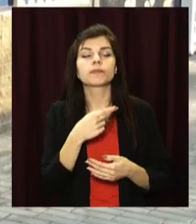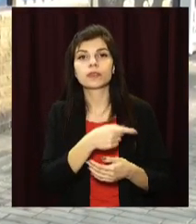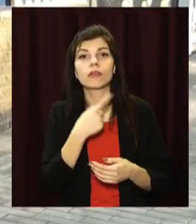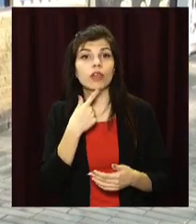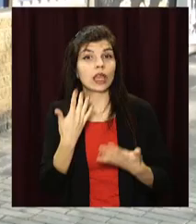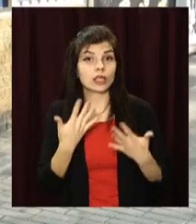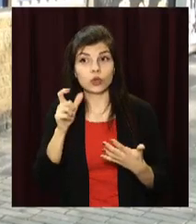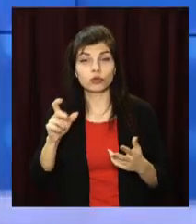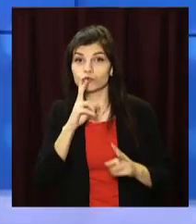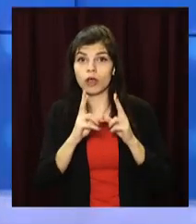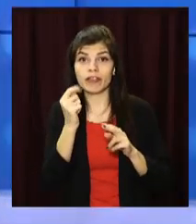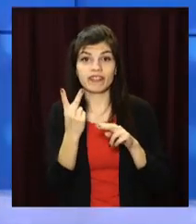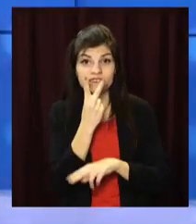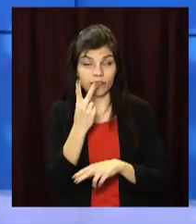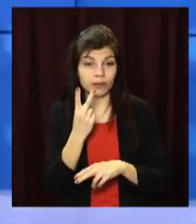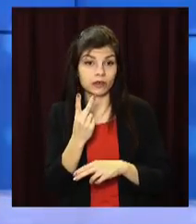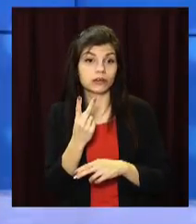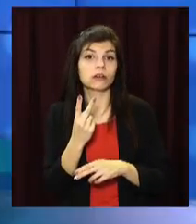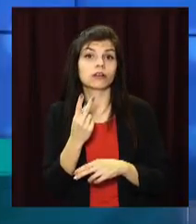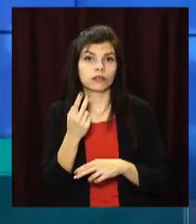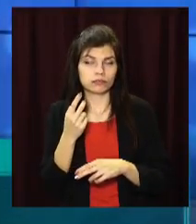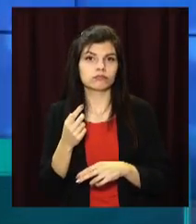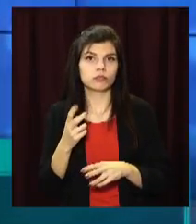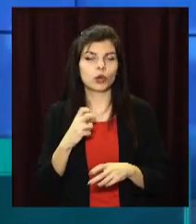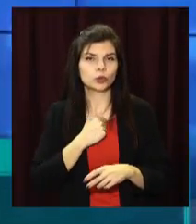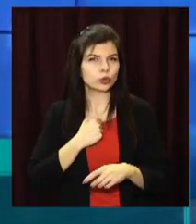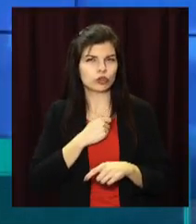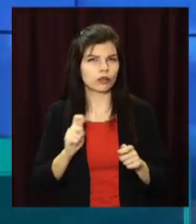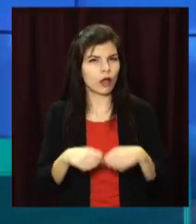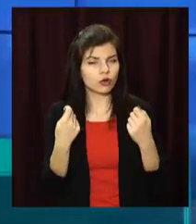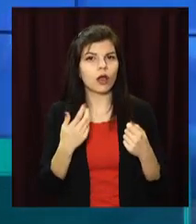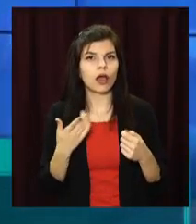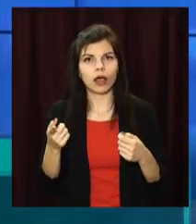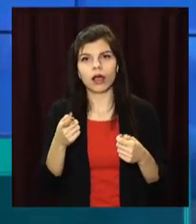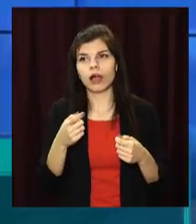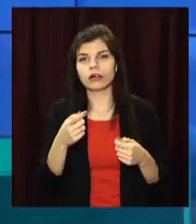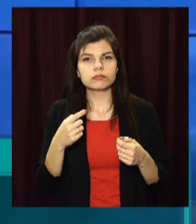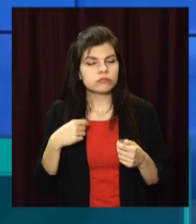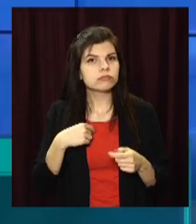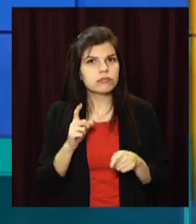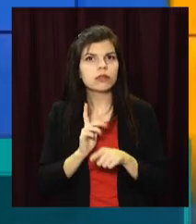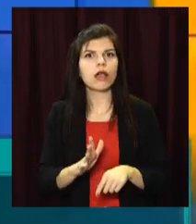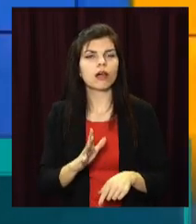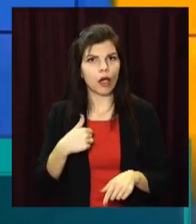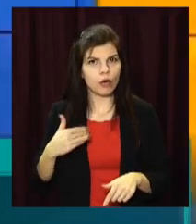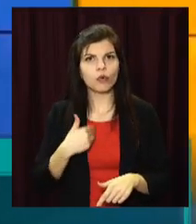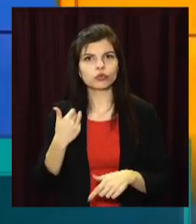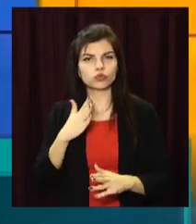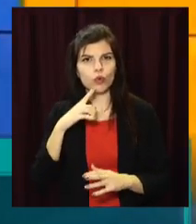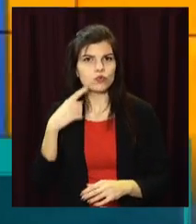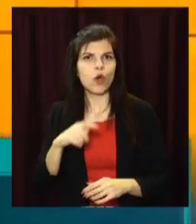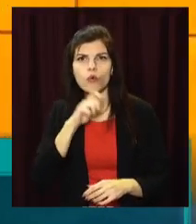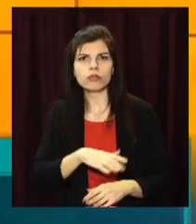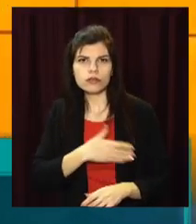2 скарги. Це для злісних порушників, які принципово порушують права громадян, по відношенню до яких ми отримуємо